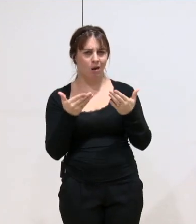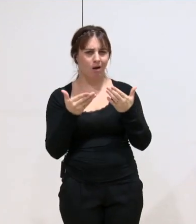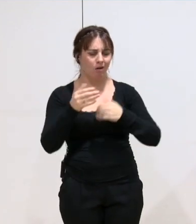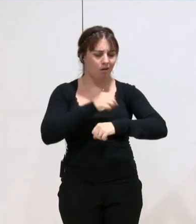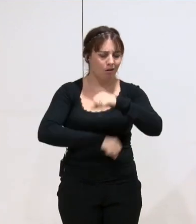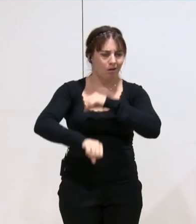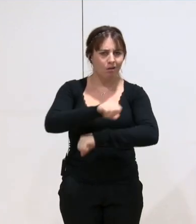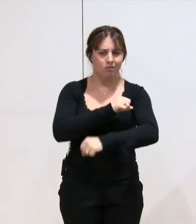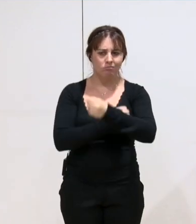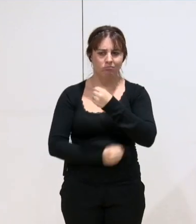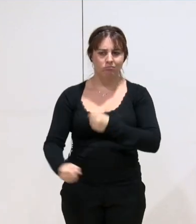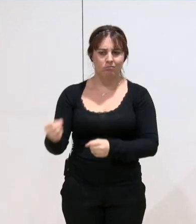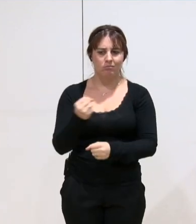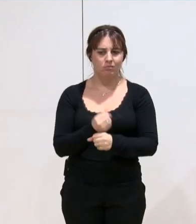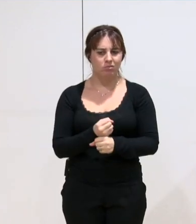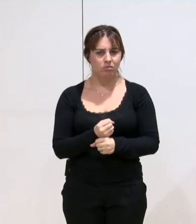l'installation